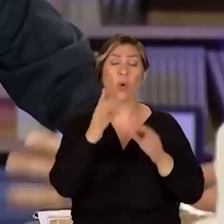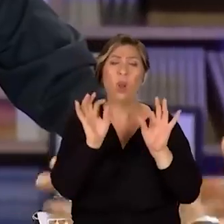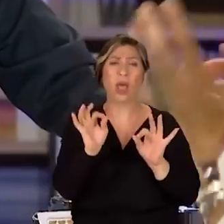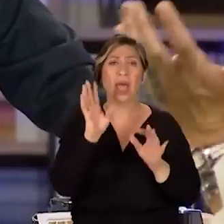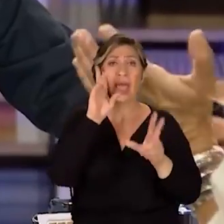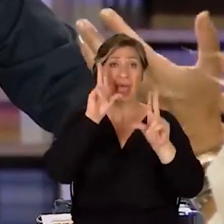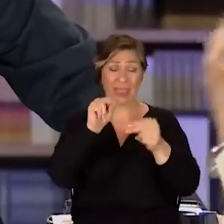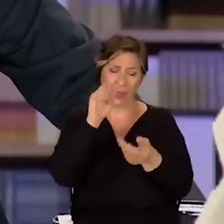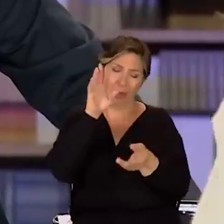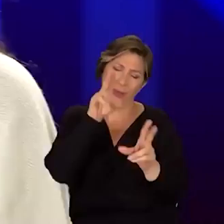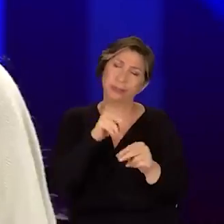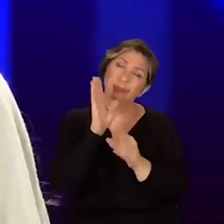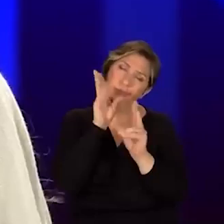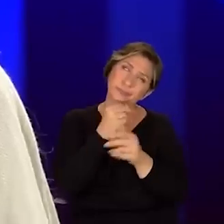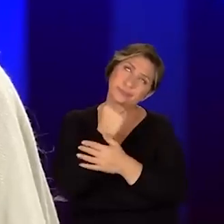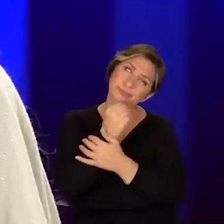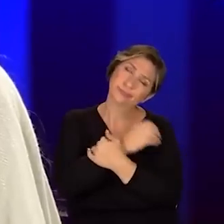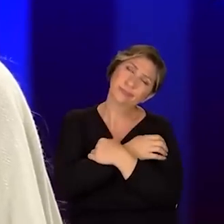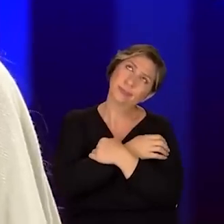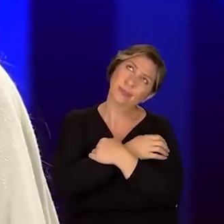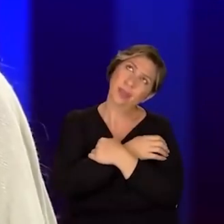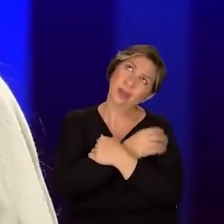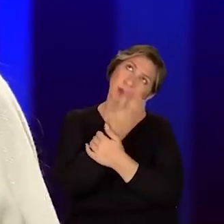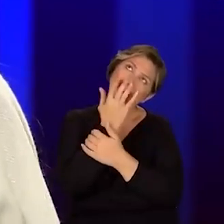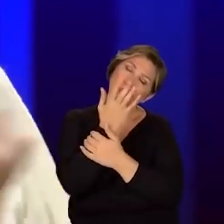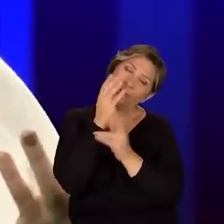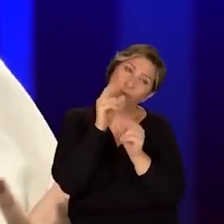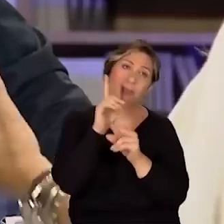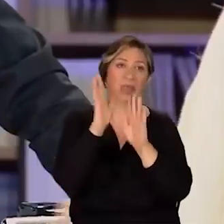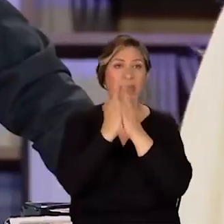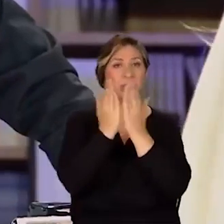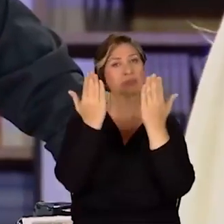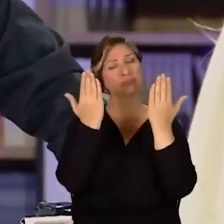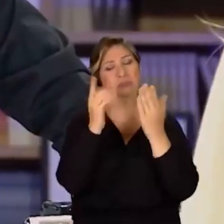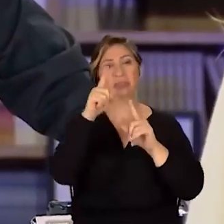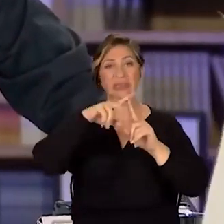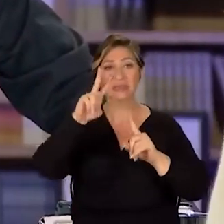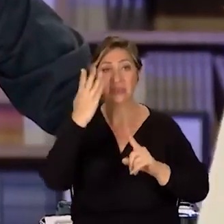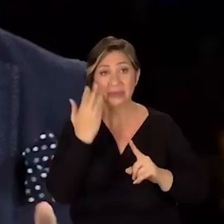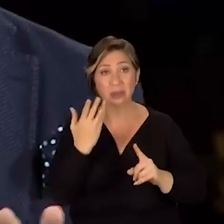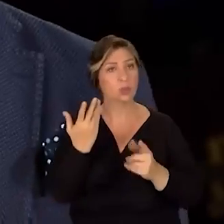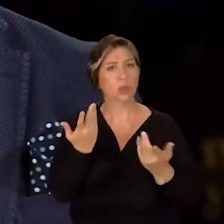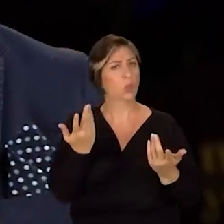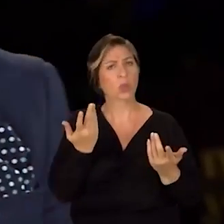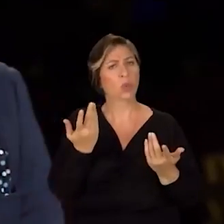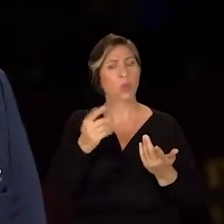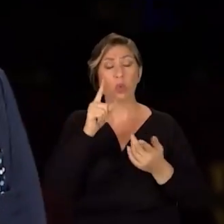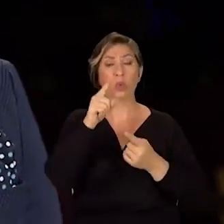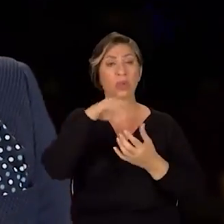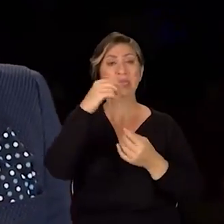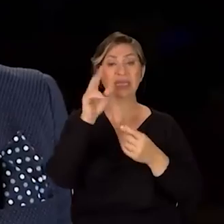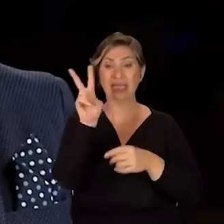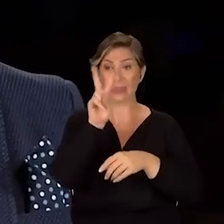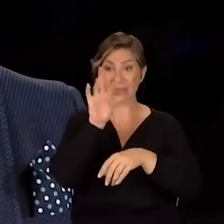öyle. Yatağa girip uyumayı bekliyorlar. İşte o da belki niye yatağa girip uyumayı bekliyorlar? Evet, bir kitap alıp veya bir televizyon seyrederek. Hayır, şimdi onunla ilgili söylem şu.